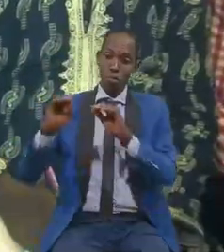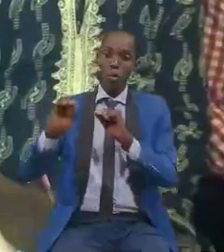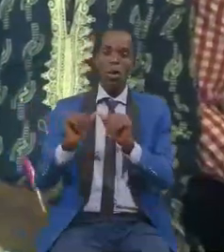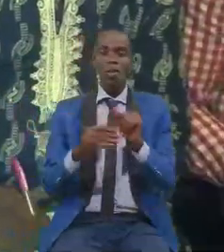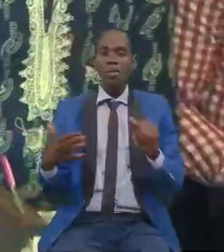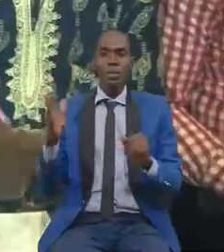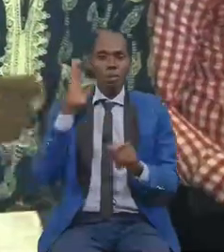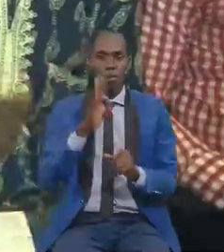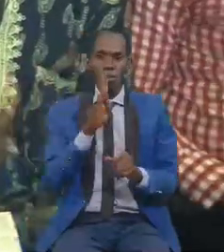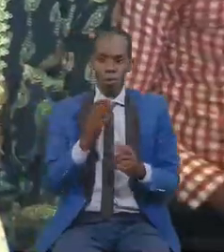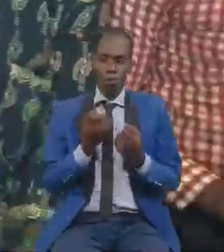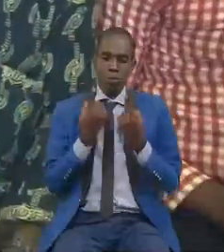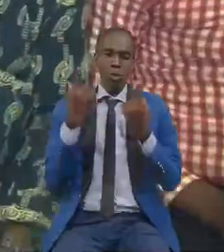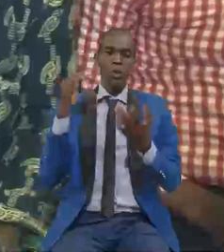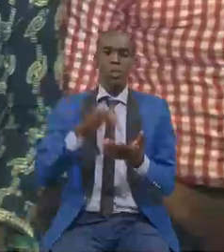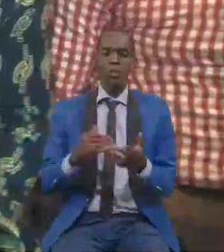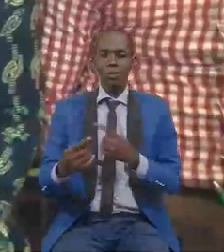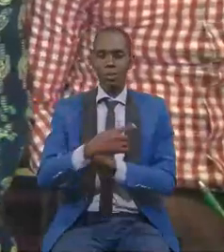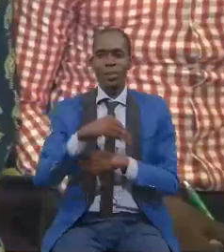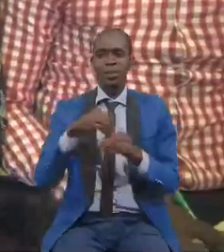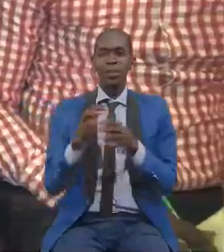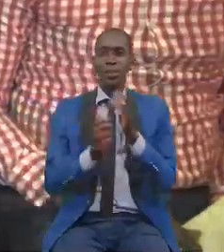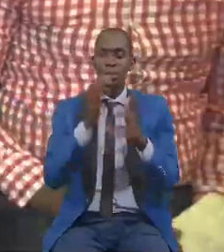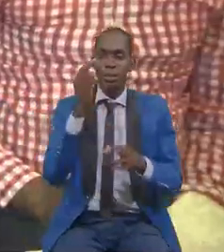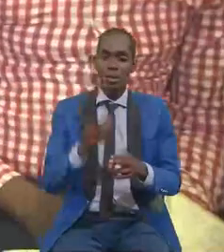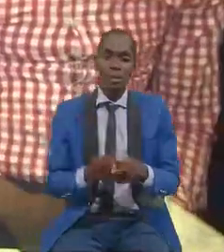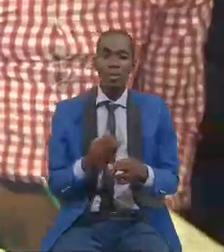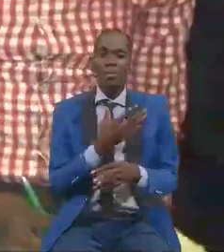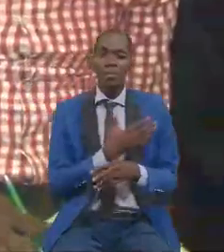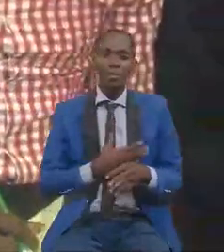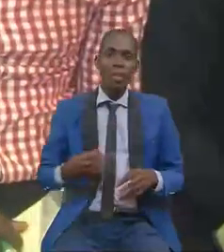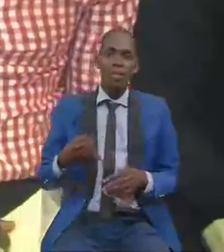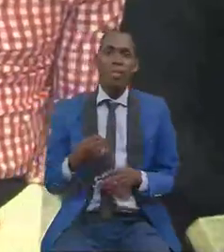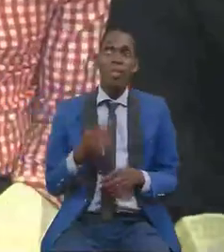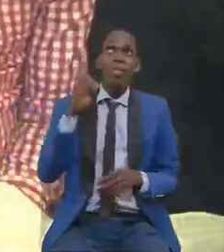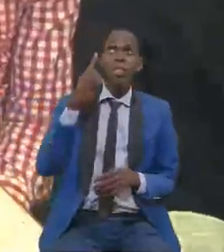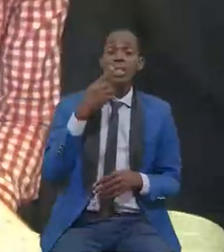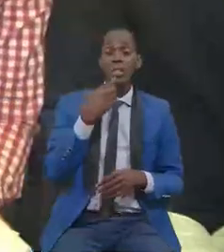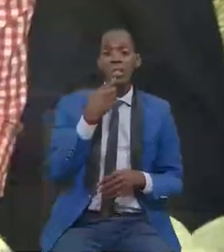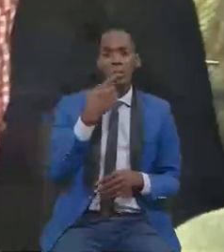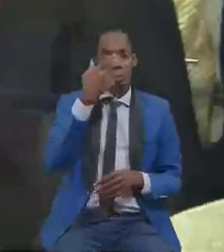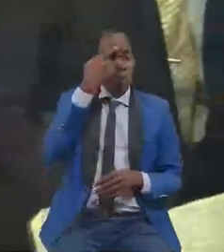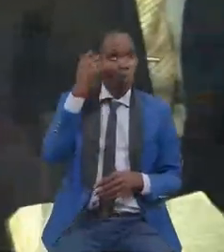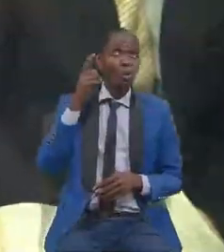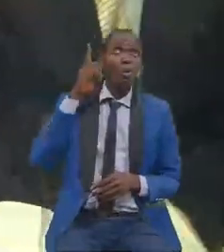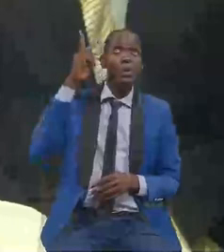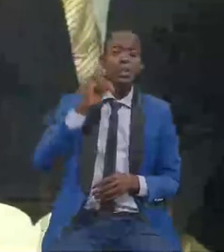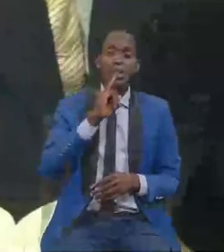de donner la vie à cela et il le fera ce jour au nom de Jésus-Christ. Il dit, parce qu'il est